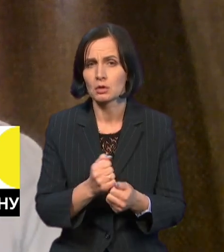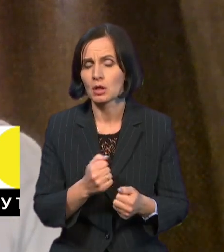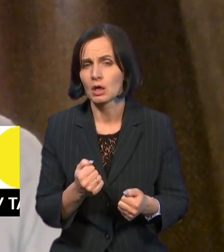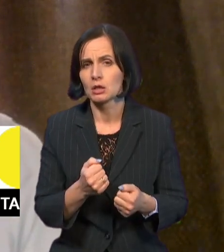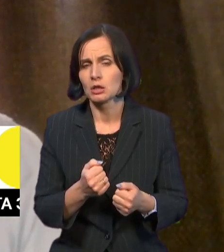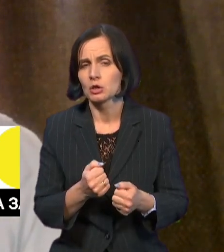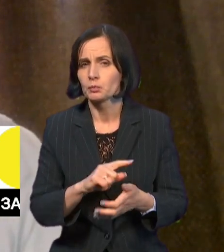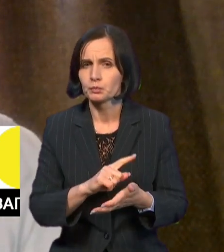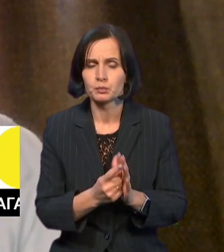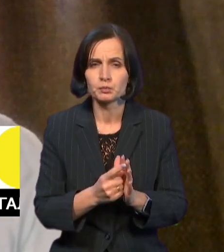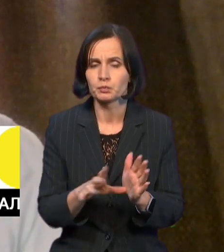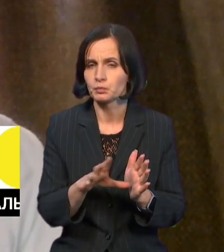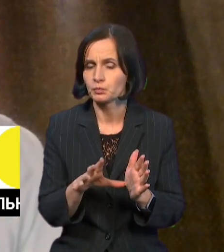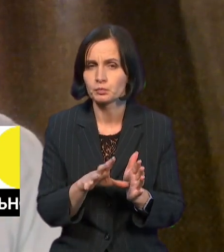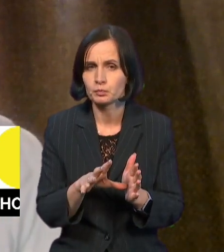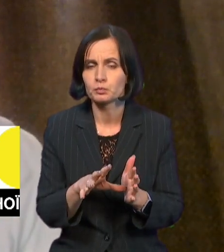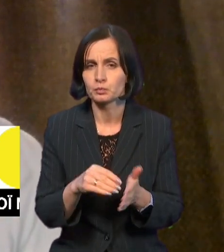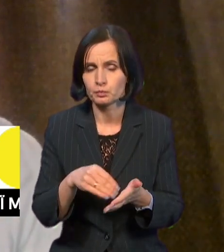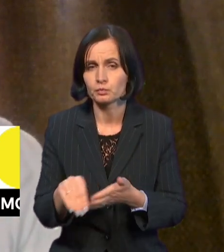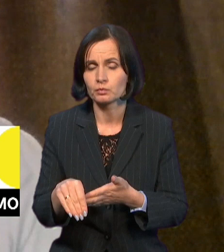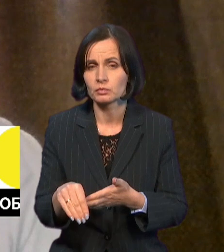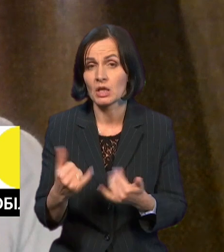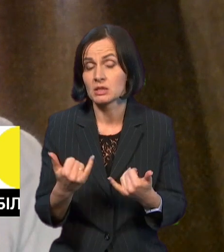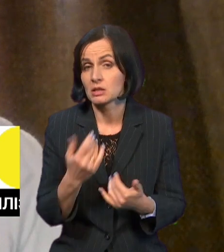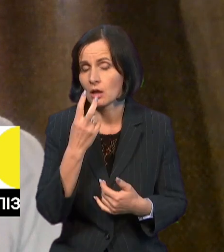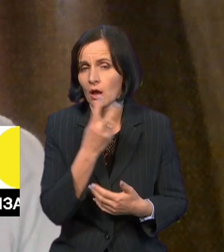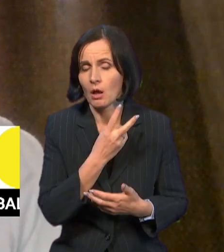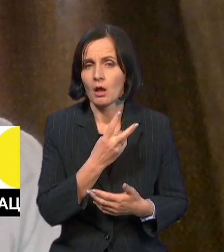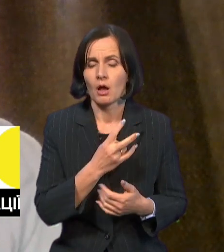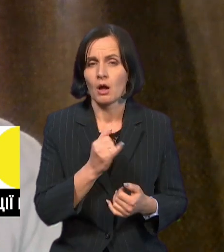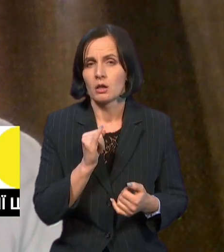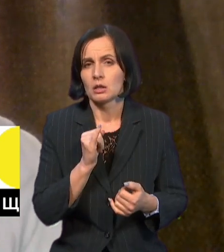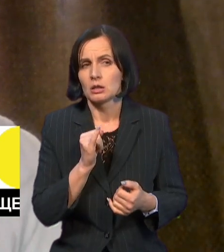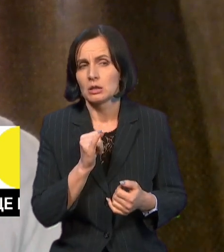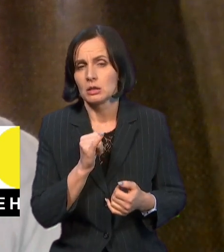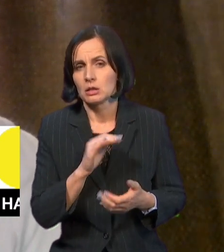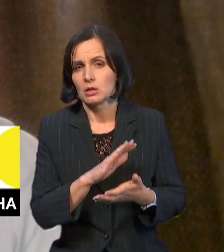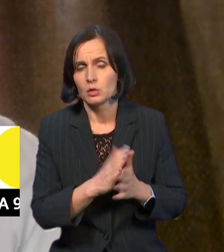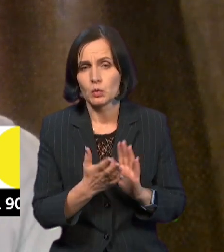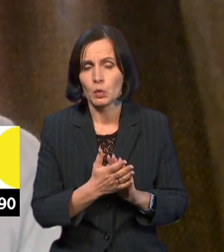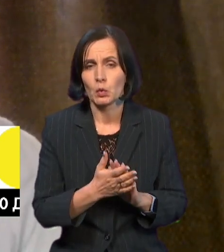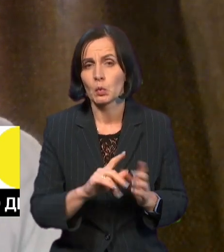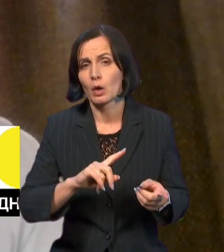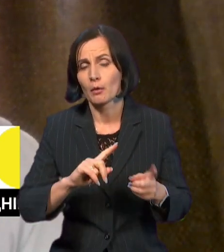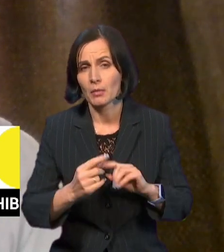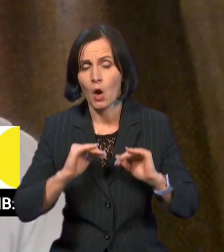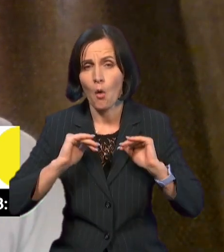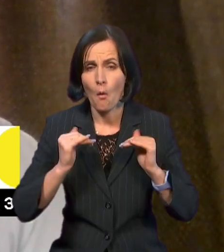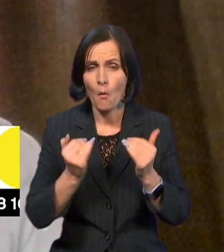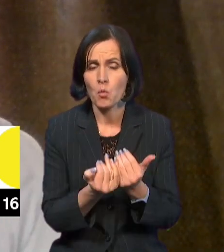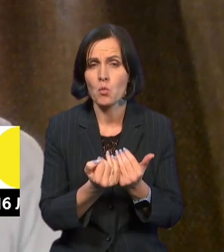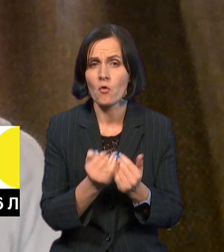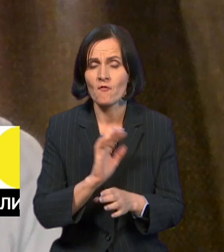бачимо, на жаль, таку не дуже хорошу ситуацію. Ну, не хорошу, тому що я не вважаю, що це правильно, коли фактично замість того, щоб обмежити виробництво